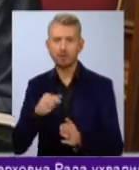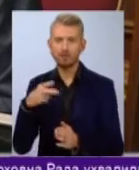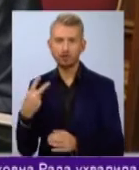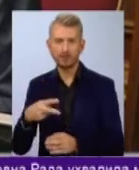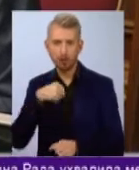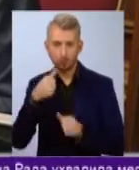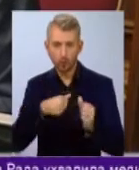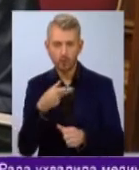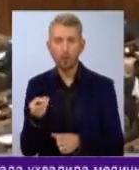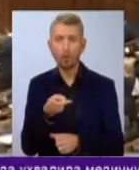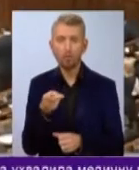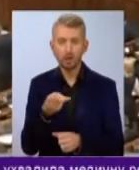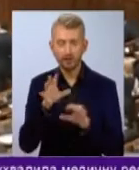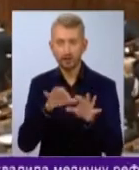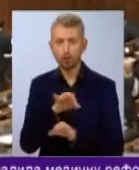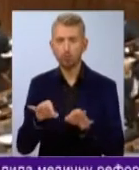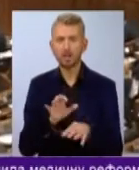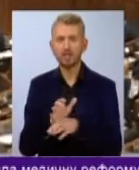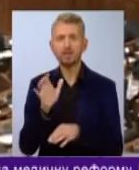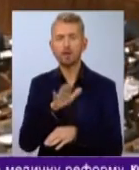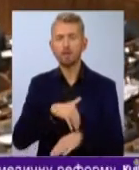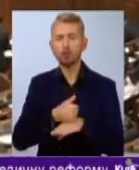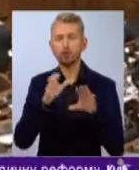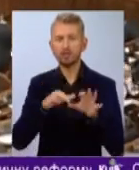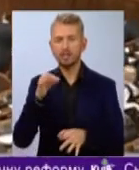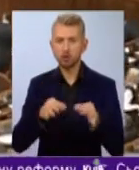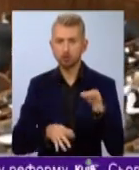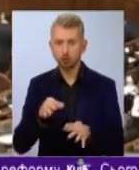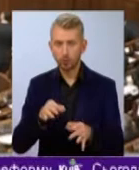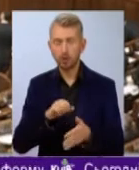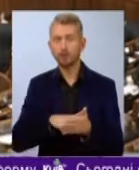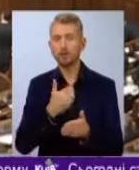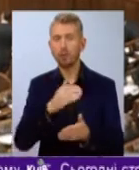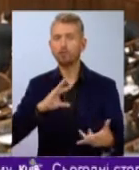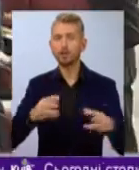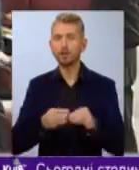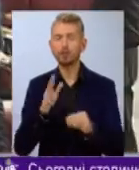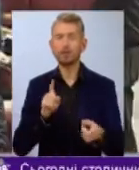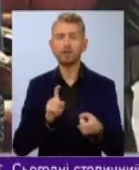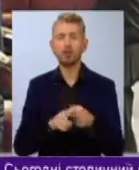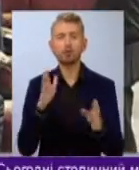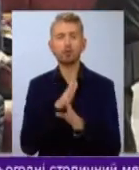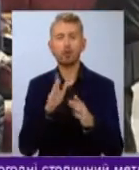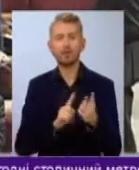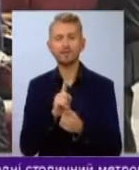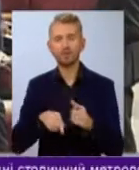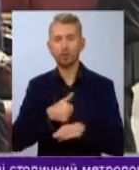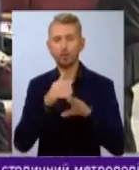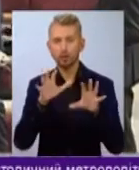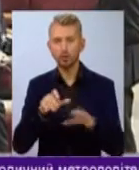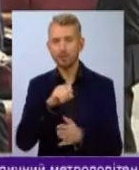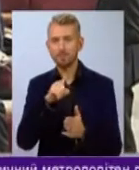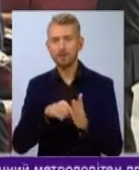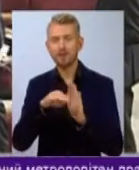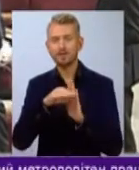році. Обидва проголосовані законопроекти відправлять до Конституційного суду. Від його висновків залежатиме доля змін до Конституції у частині статті